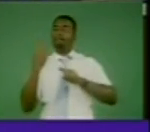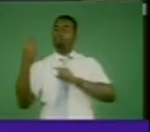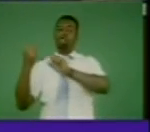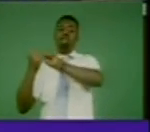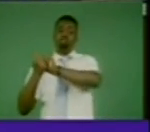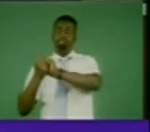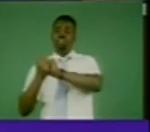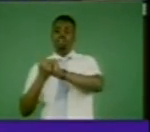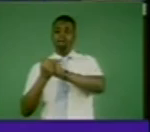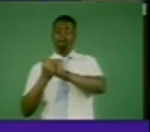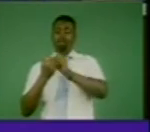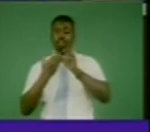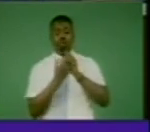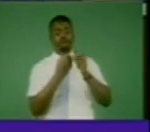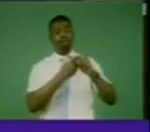na 111.